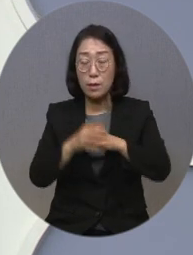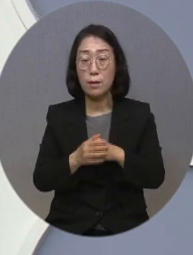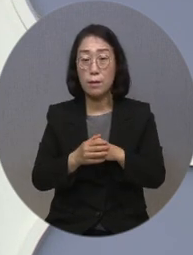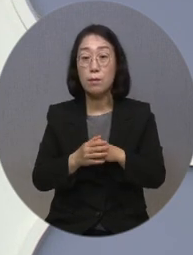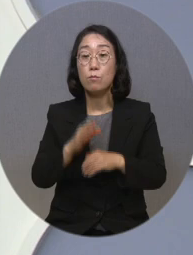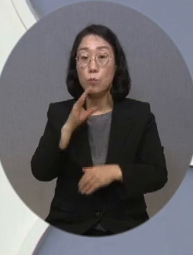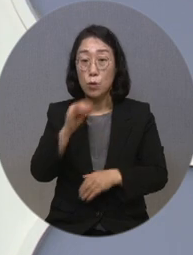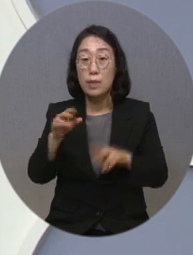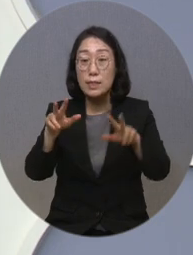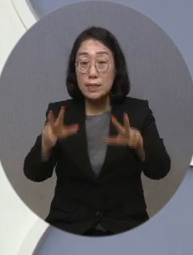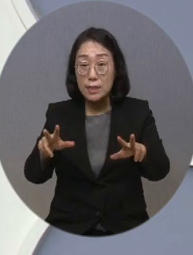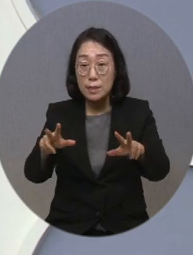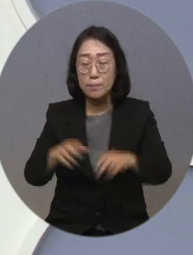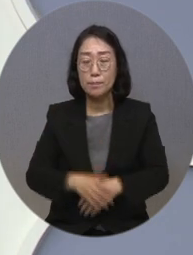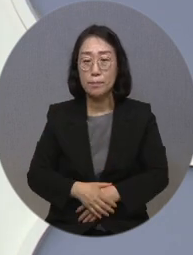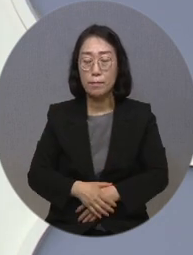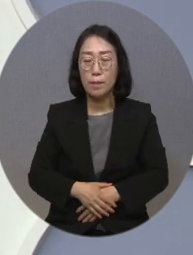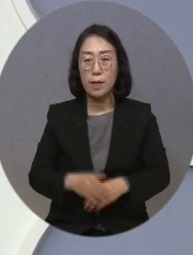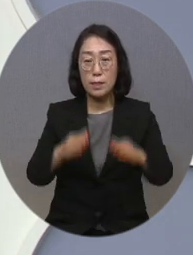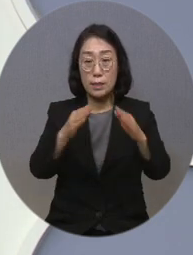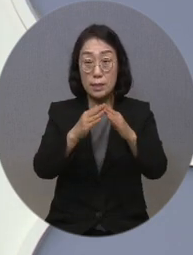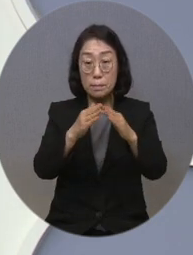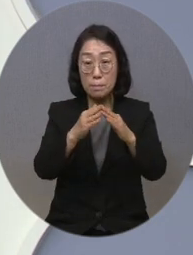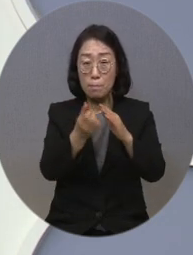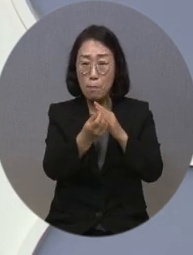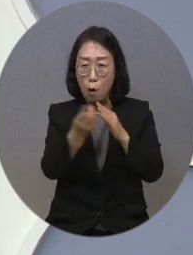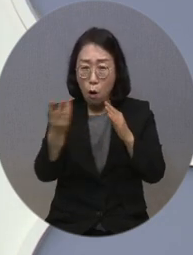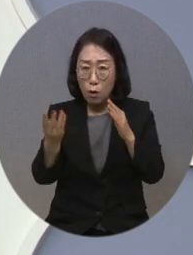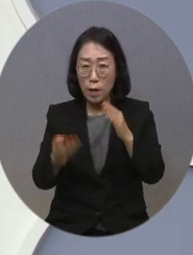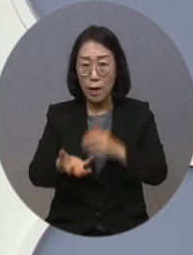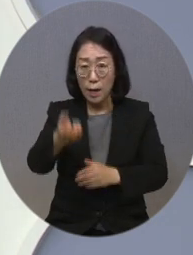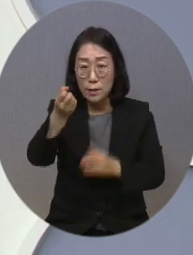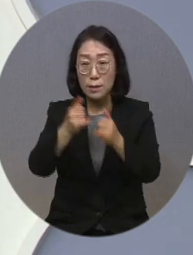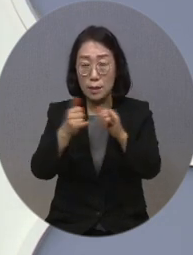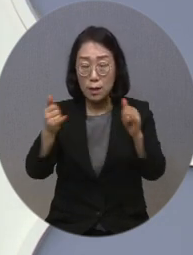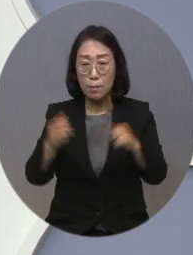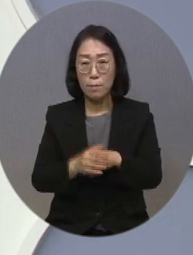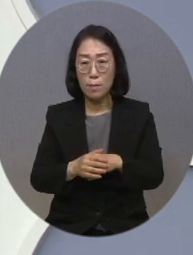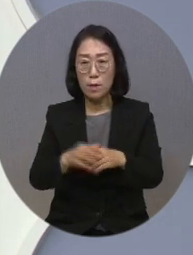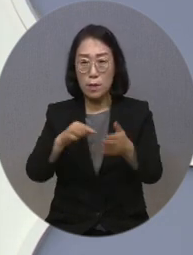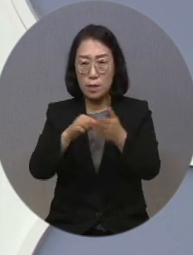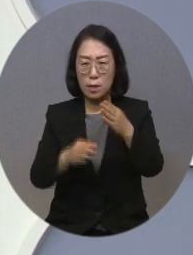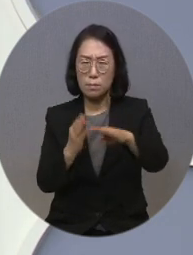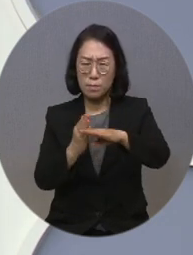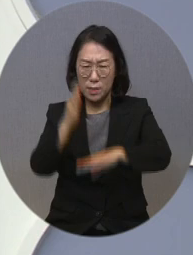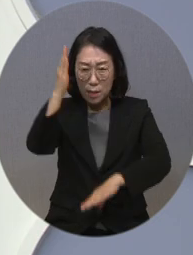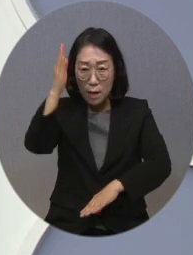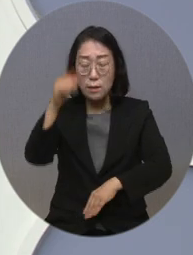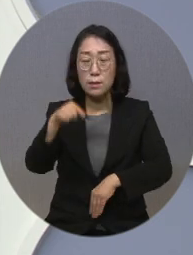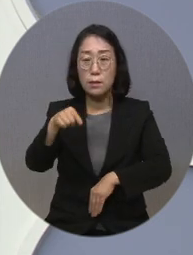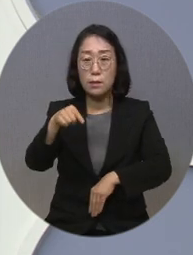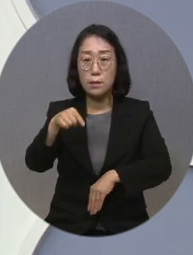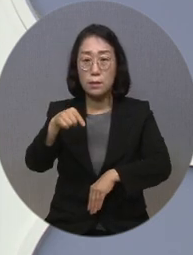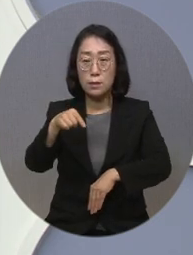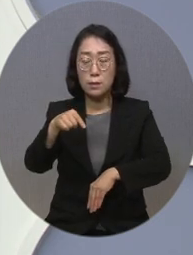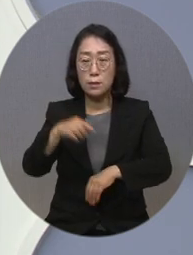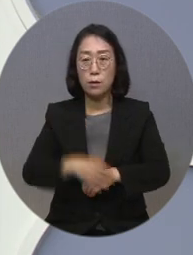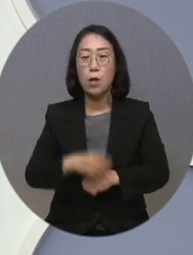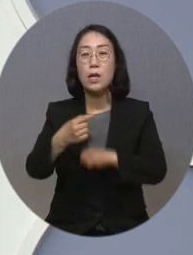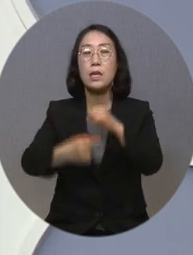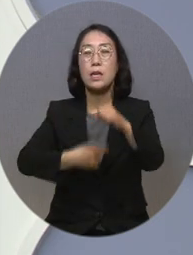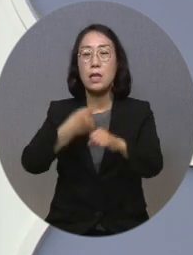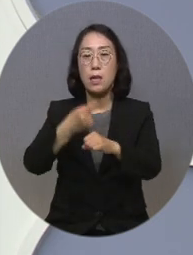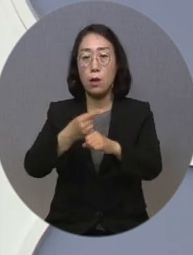인수위원회에서 요번에 다주택자에 대한 그 아주 과도한 세금에 대해서 지금 1년간